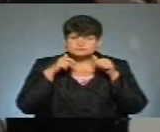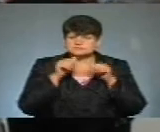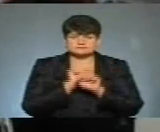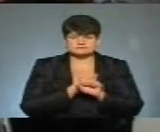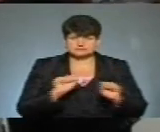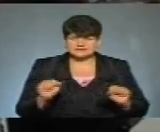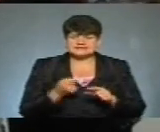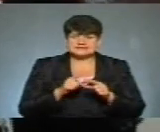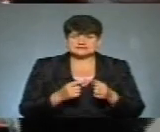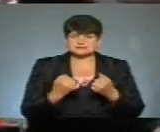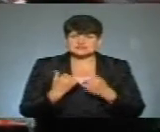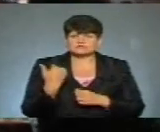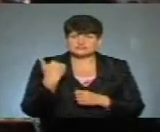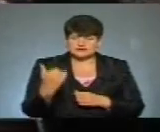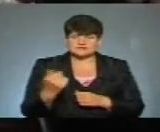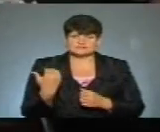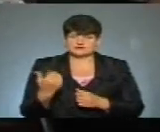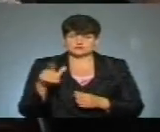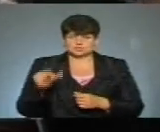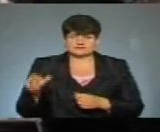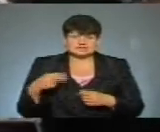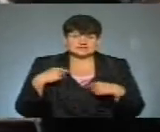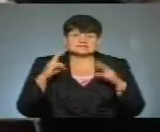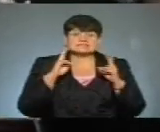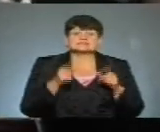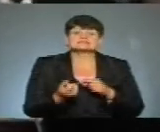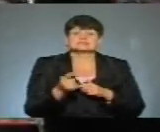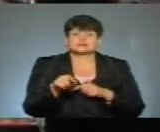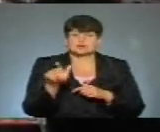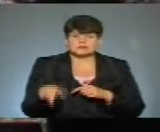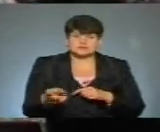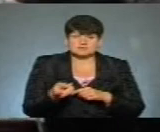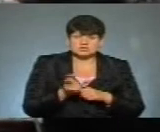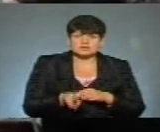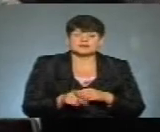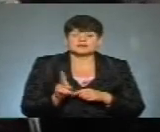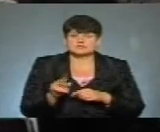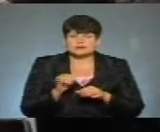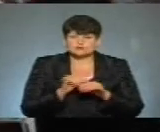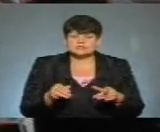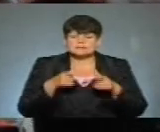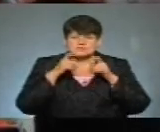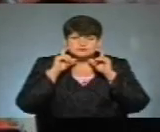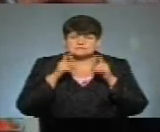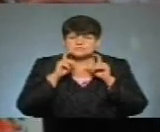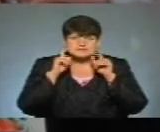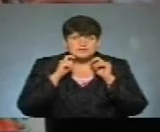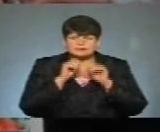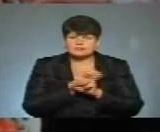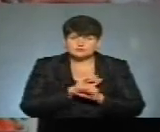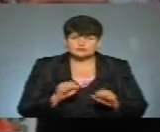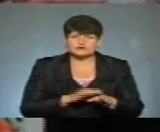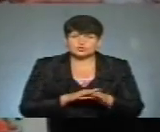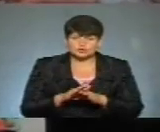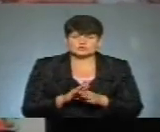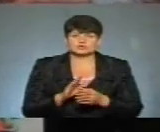для вас, так і для вашого клієнта. Безпосередньо. Ви ж не знаєте, звідки ця людина і що знає, правда? Так само і ми не знаємо. Не знімайте маски, коли є клієнти. Дотримайтеся норм і